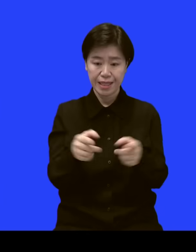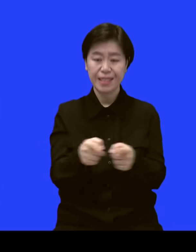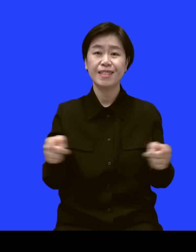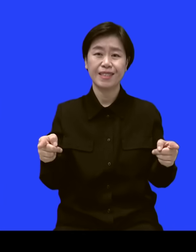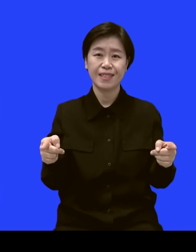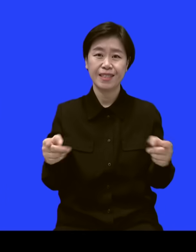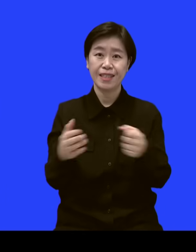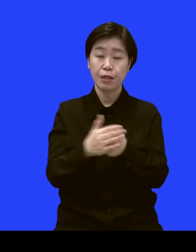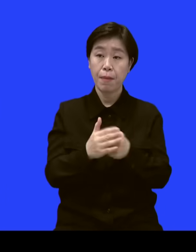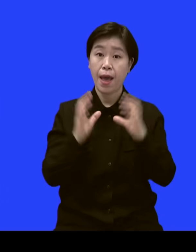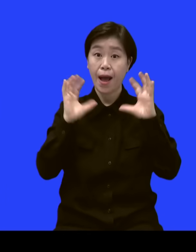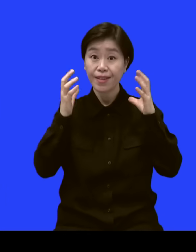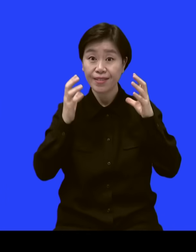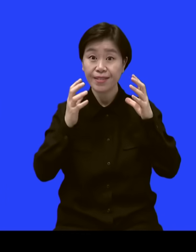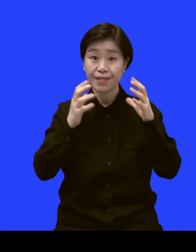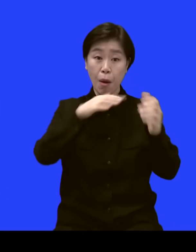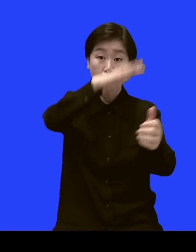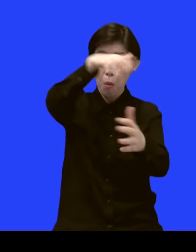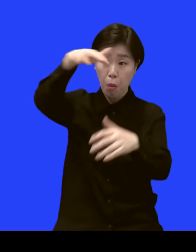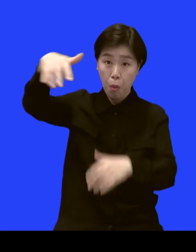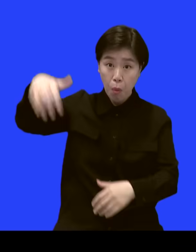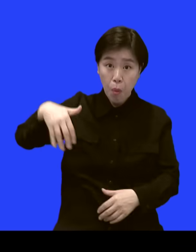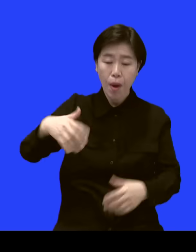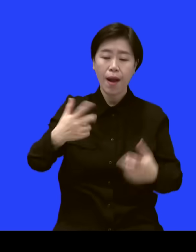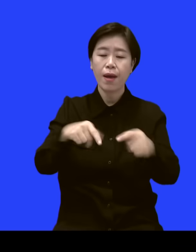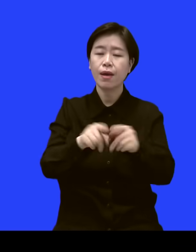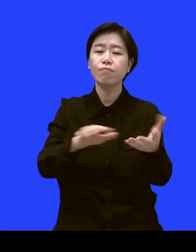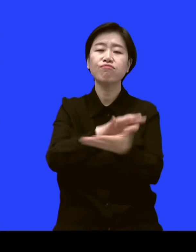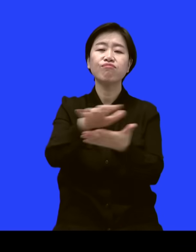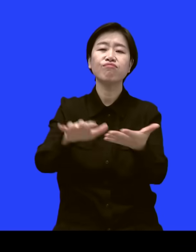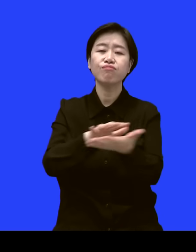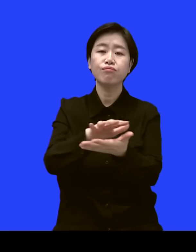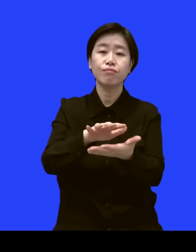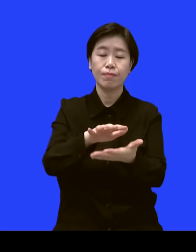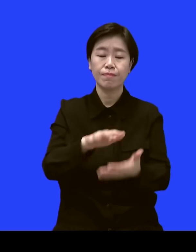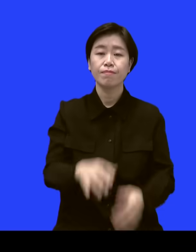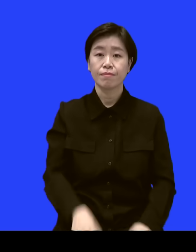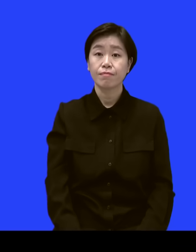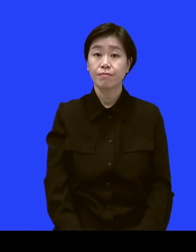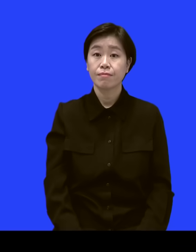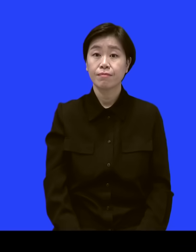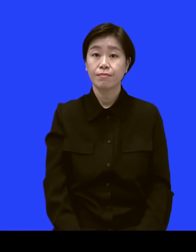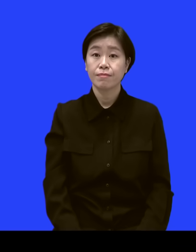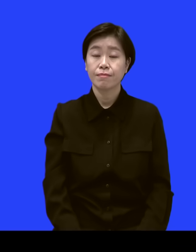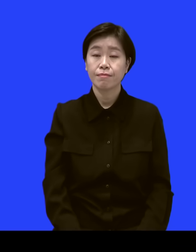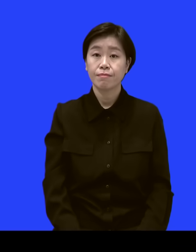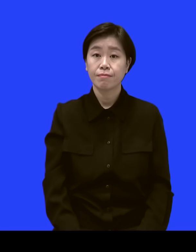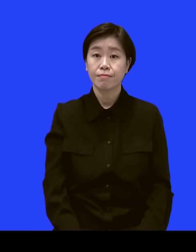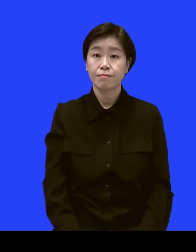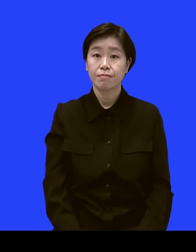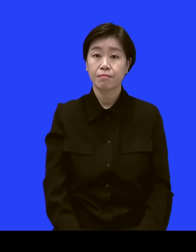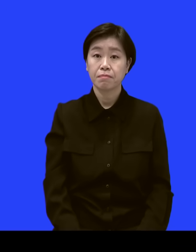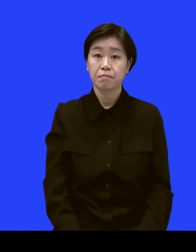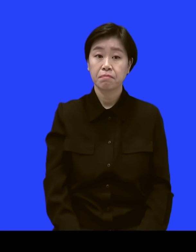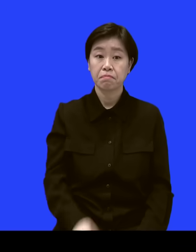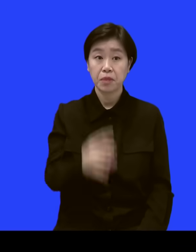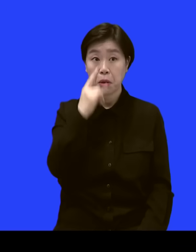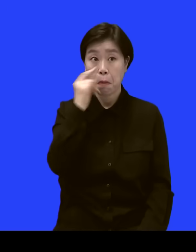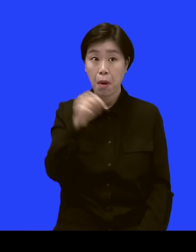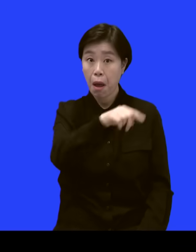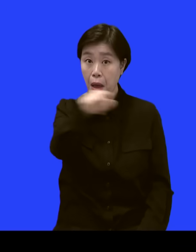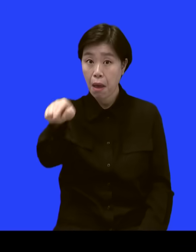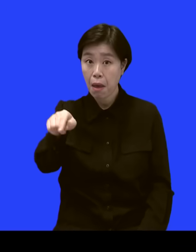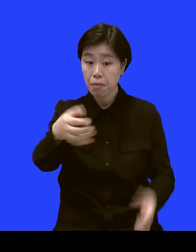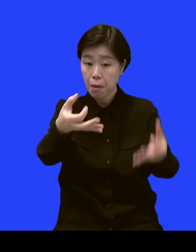초대하고 아이들 신나게 놀으라고 초대하고 그리고 또 제가 그냥 애들 키우는 엄마인 줄 알았더니 알고 보니 그래도 학원?